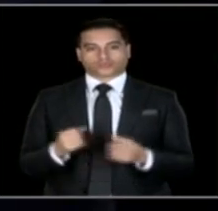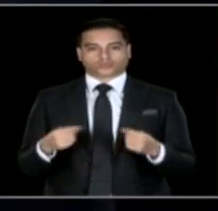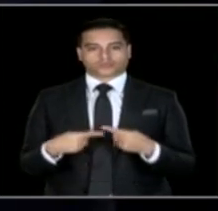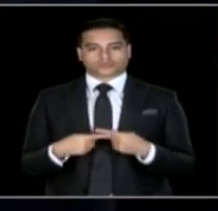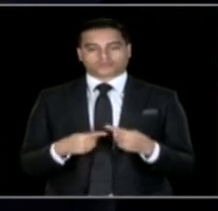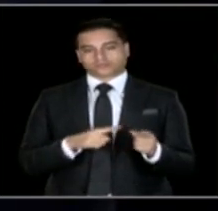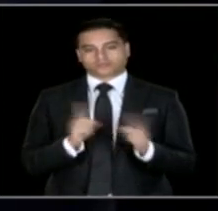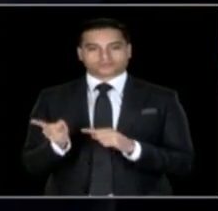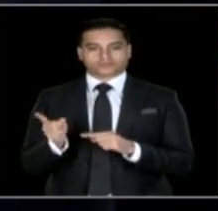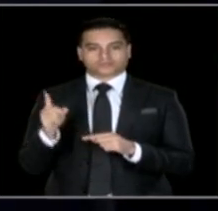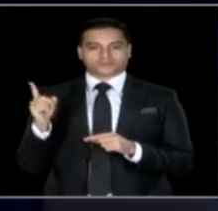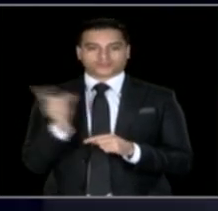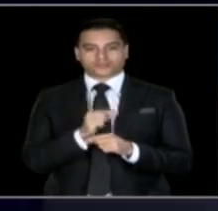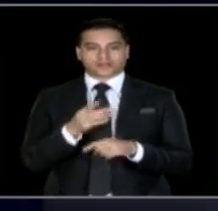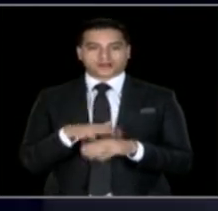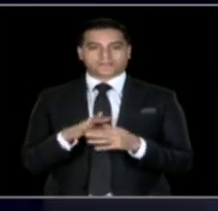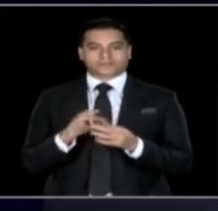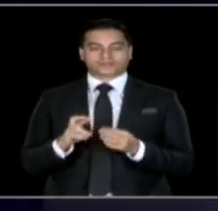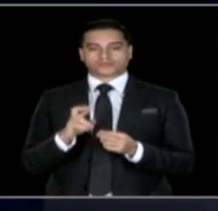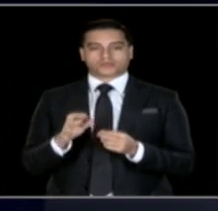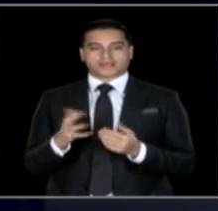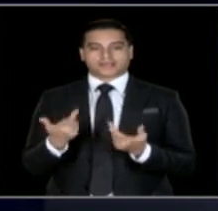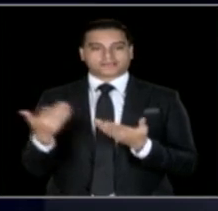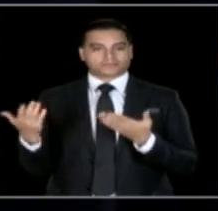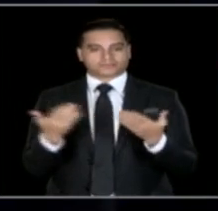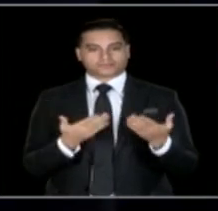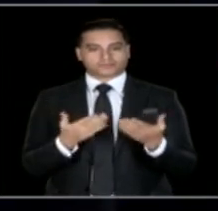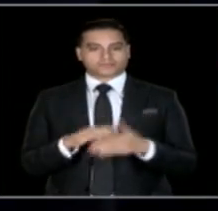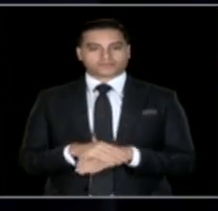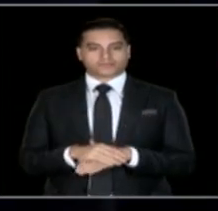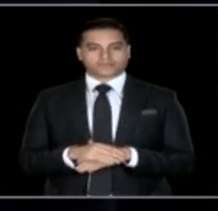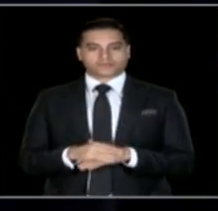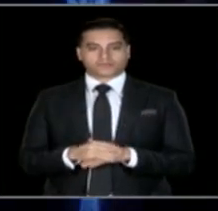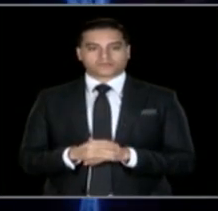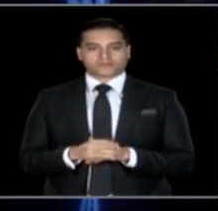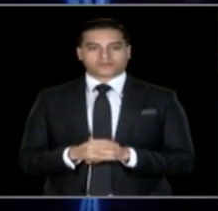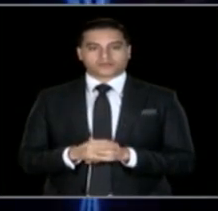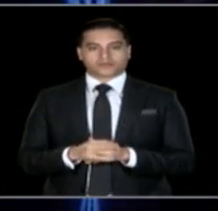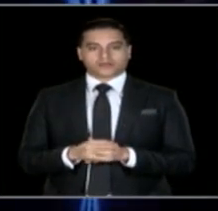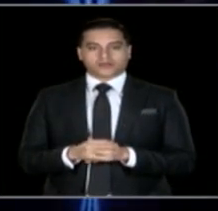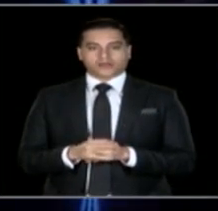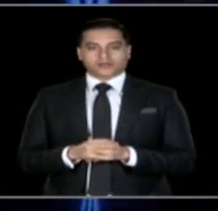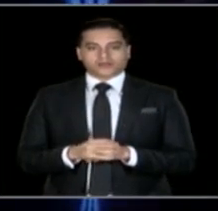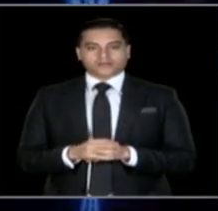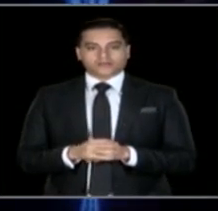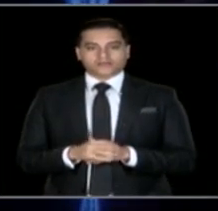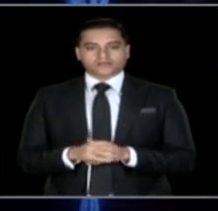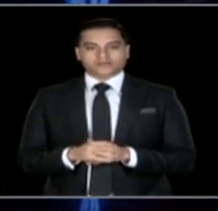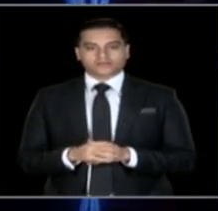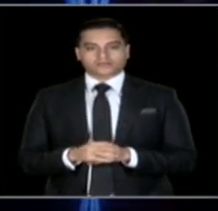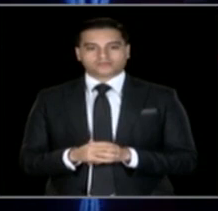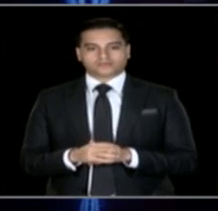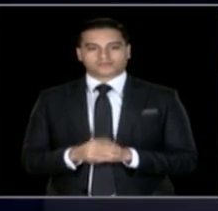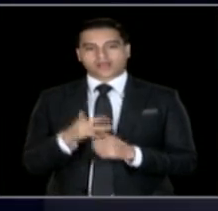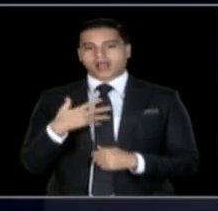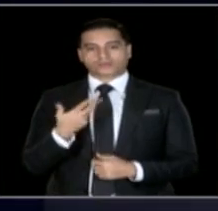سويتش يا ماريا. في الحالة دي جلوري هتختاروا موضوع السؤال. تحبوا يتسألوا في ايه؟ هم يختاروا